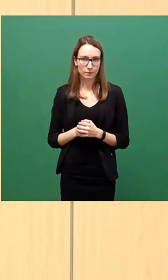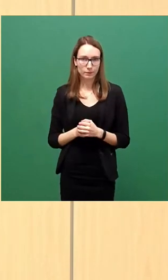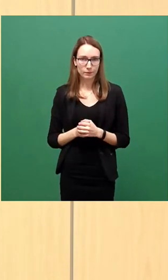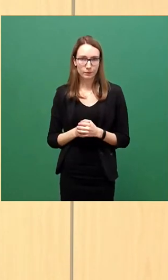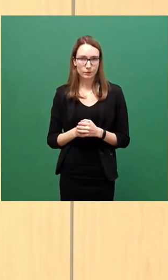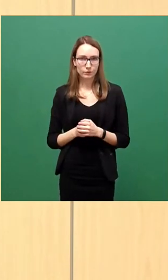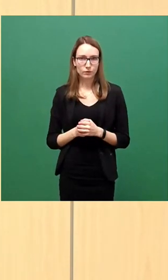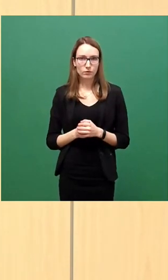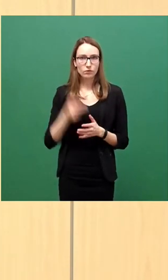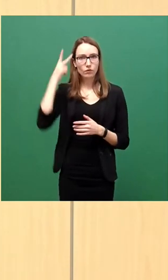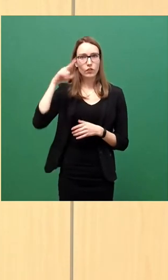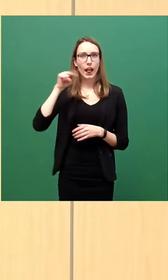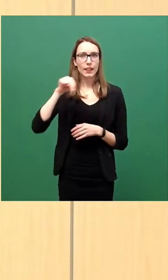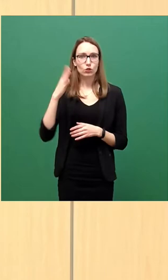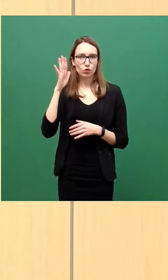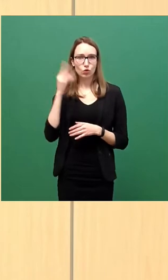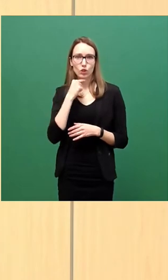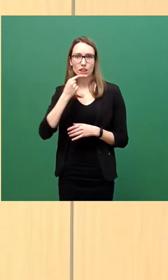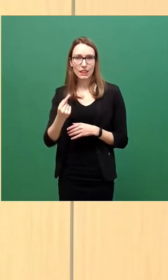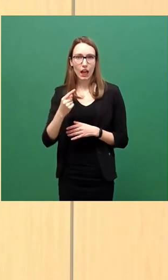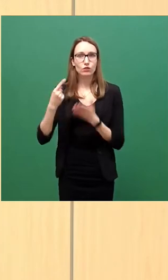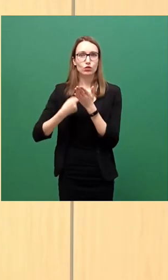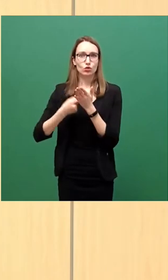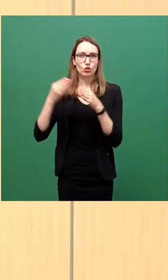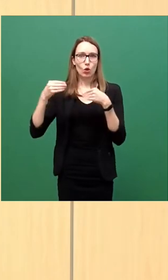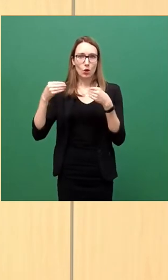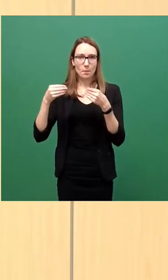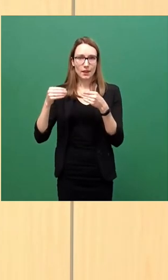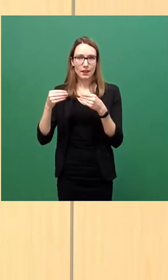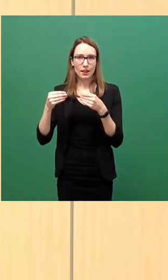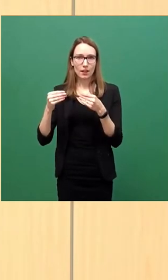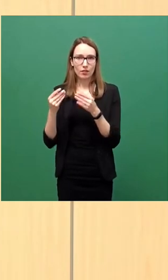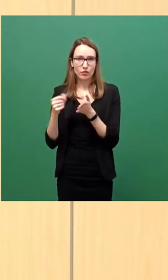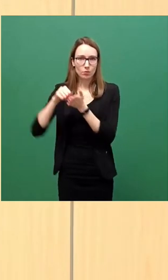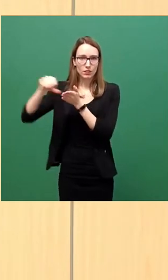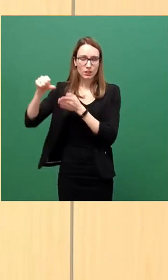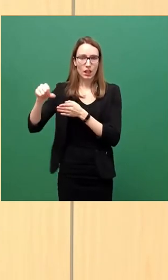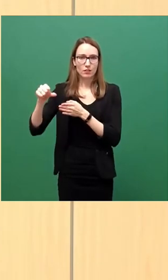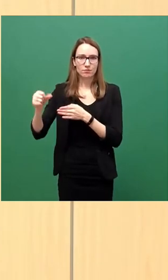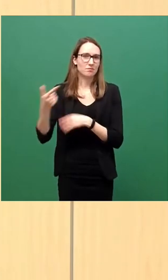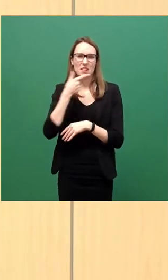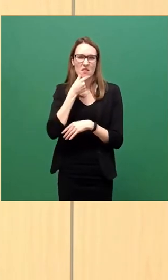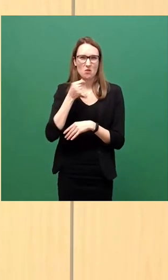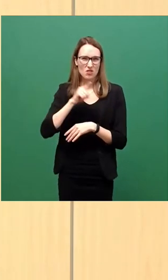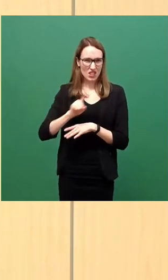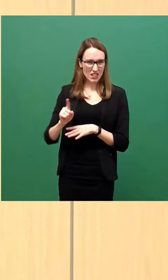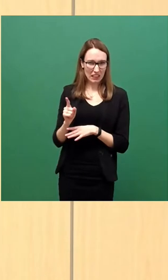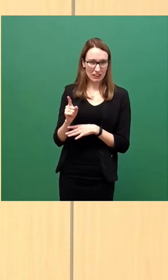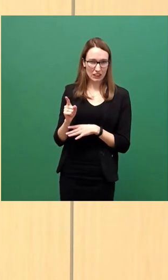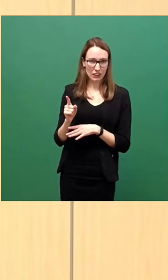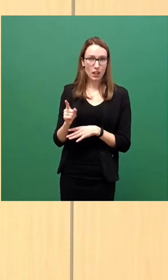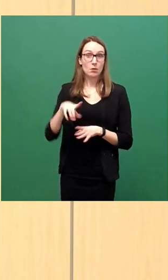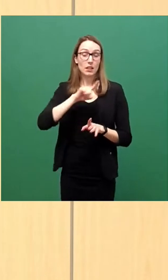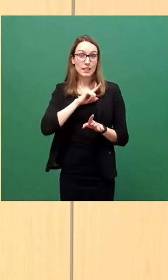Herr Nitsche hatte gesagt, Steuermittel für sowas auszugeben, findet er jetzt nicht gut. Ich muss sagen, ich finde das gut,